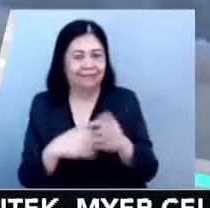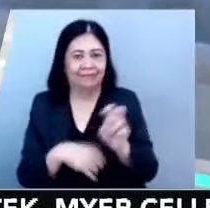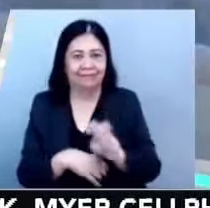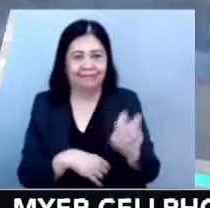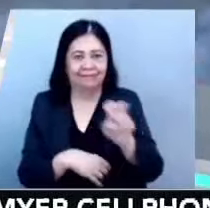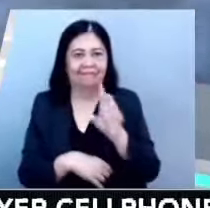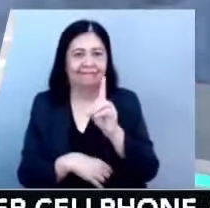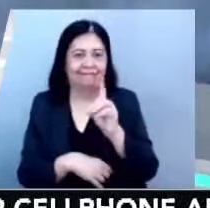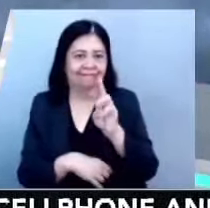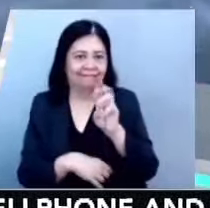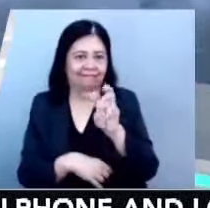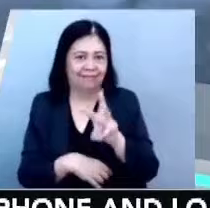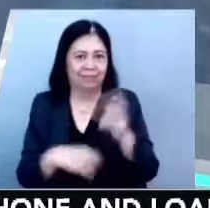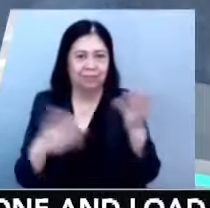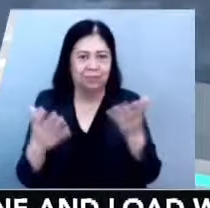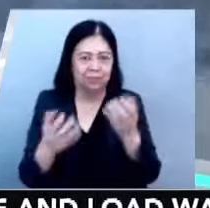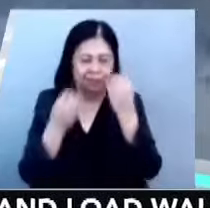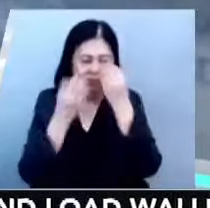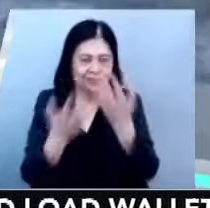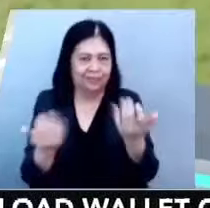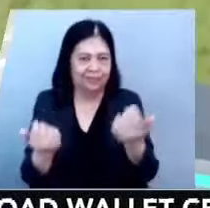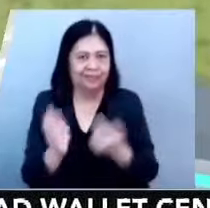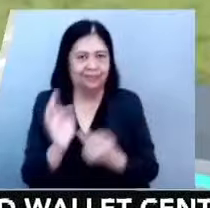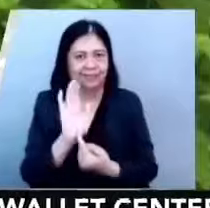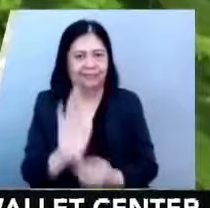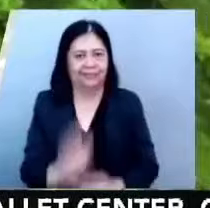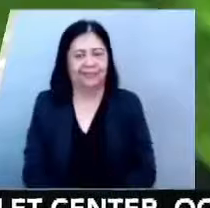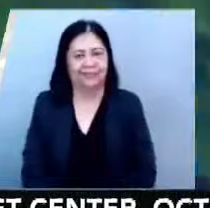saan, alamin sa patikim na ito.